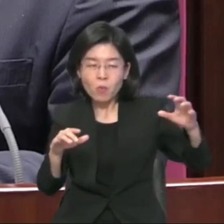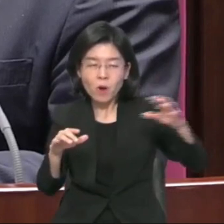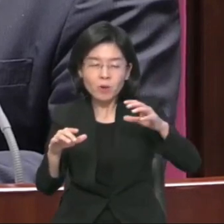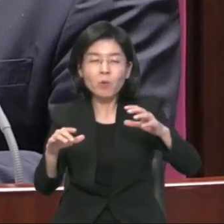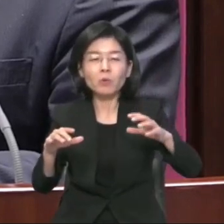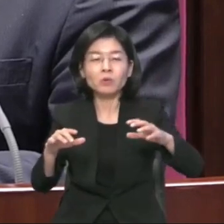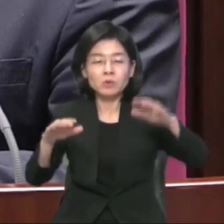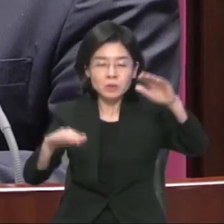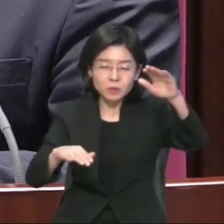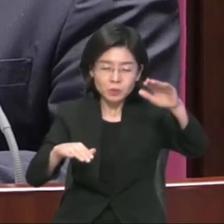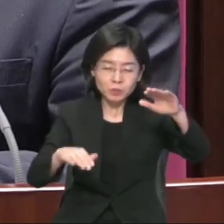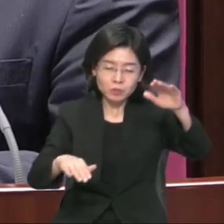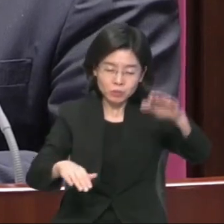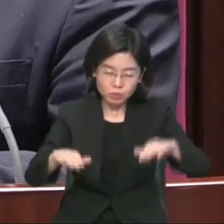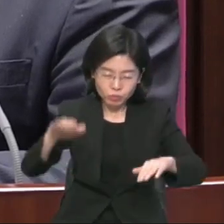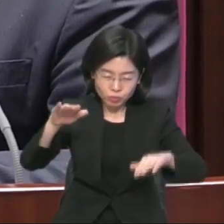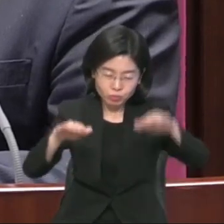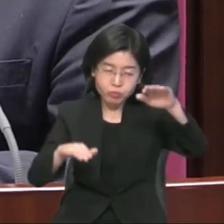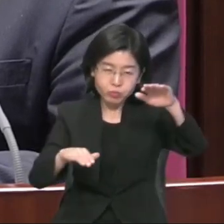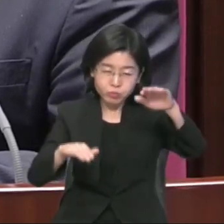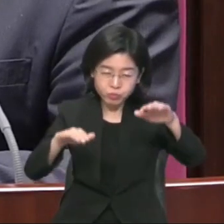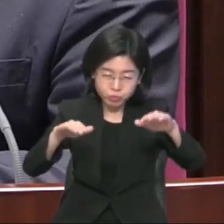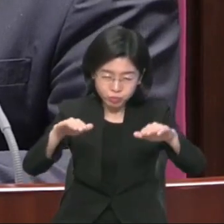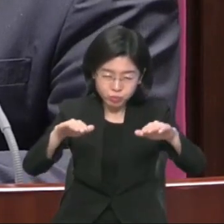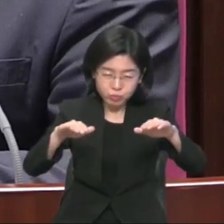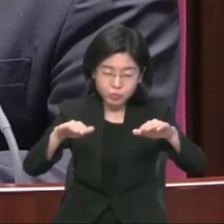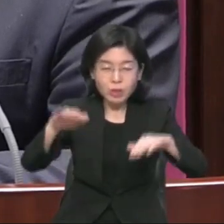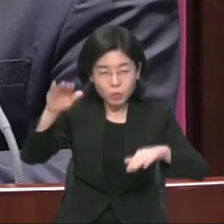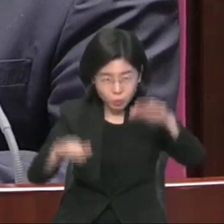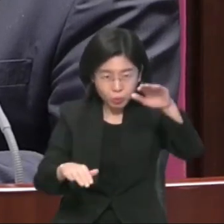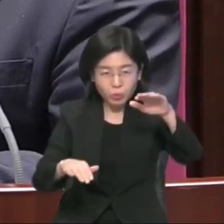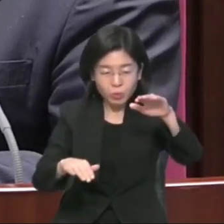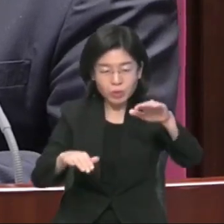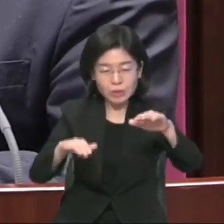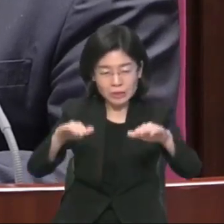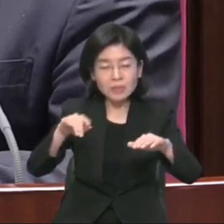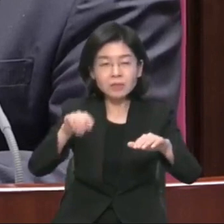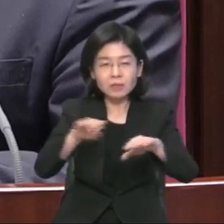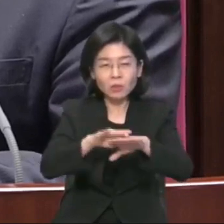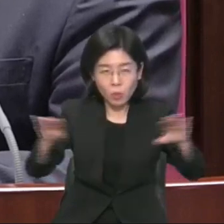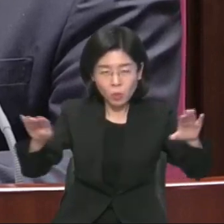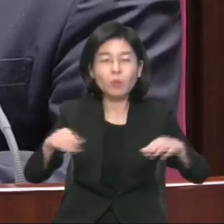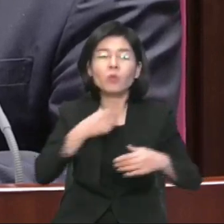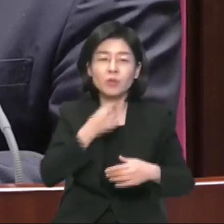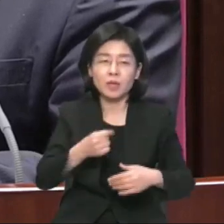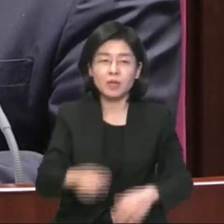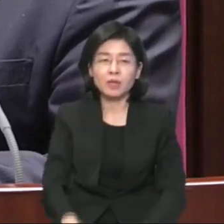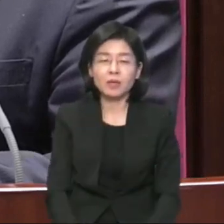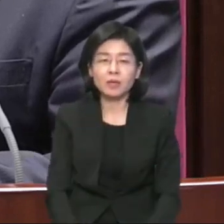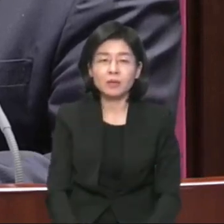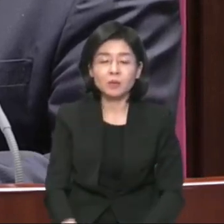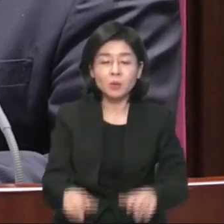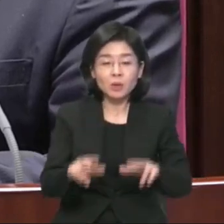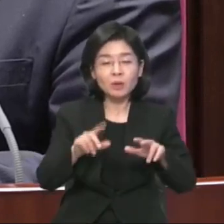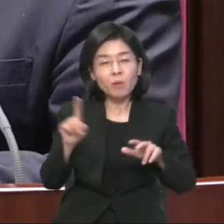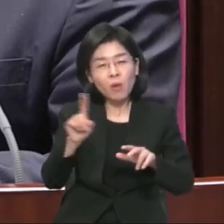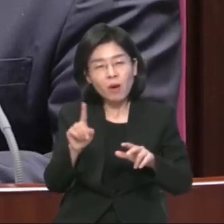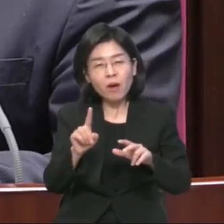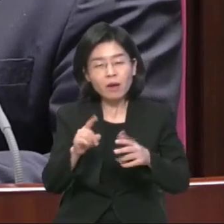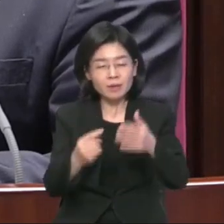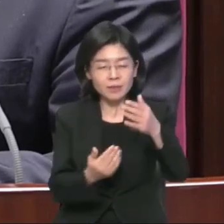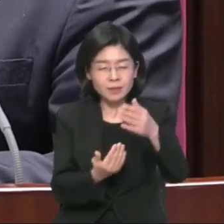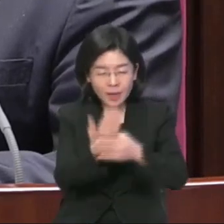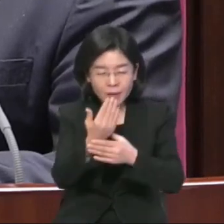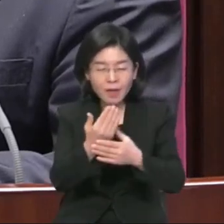그리고 재난을 당했을 때 이제 국민을 보호할 수 있도록 여러 가지 시스템도